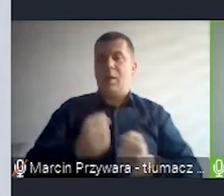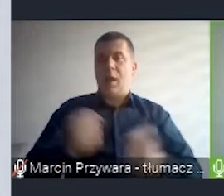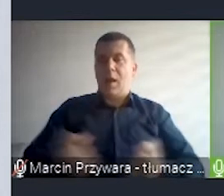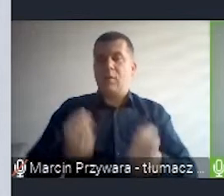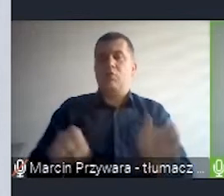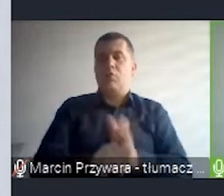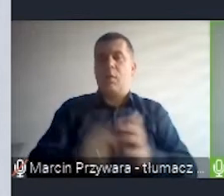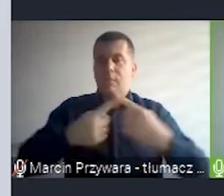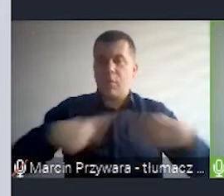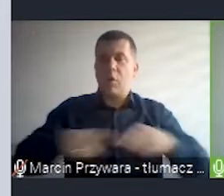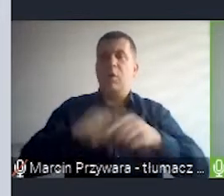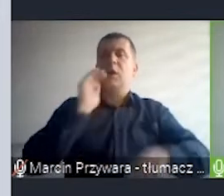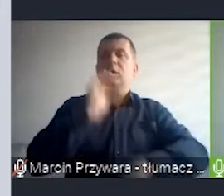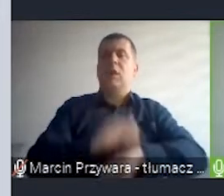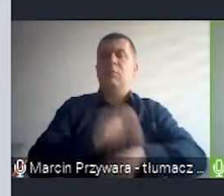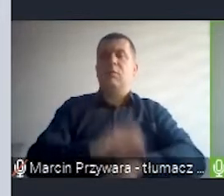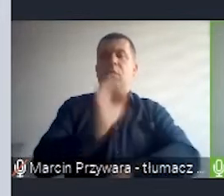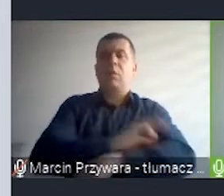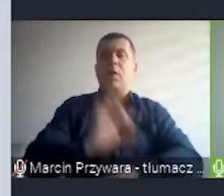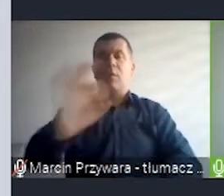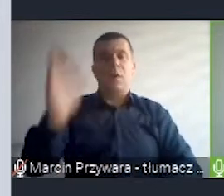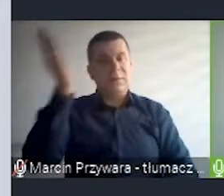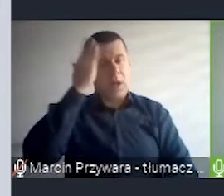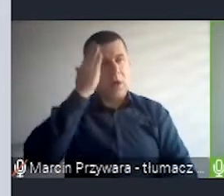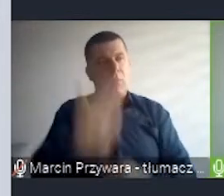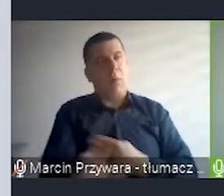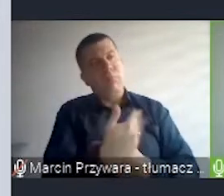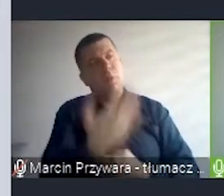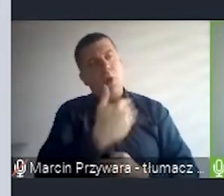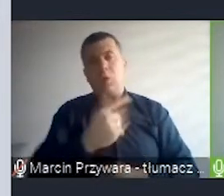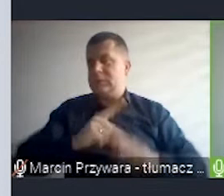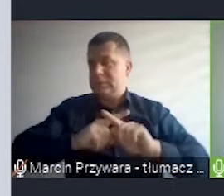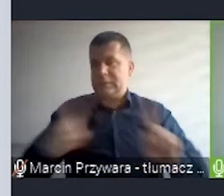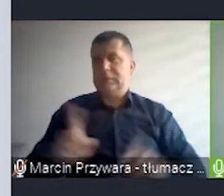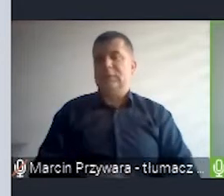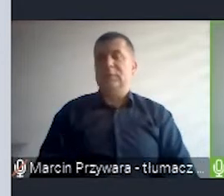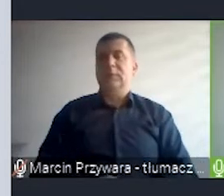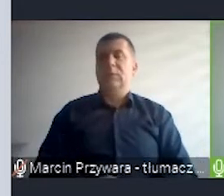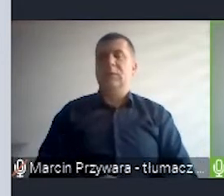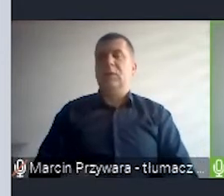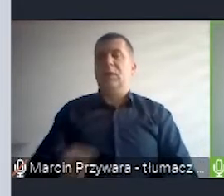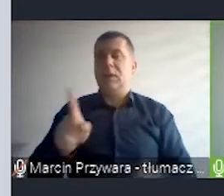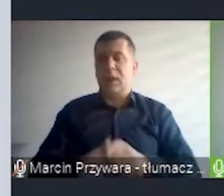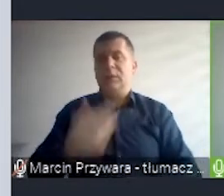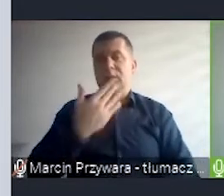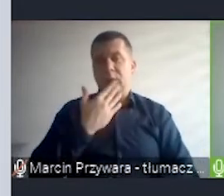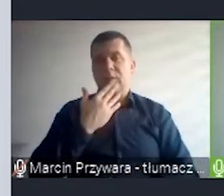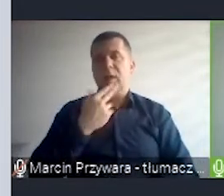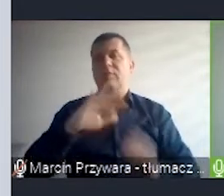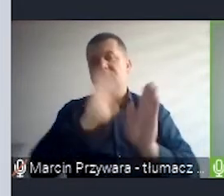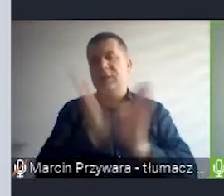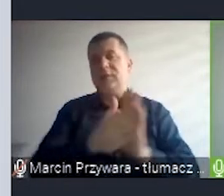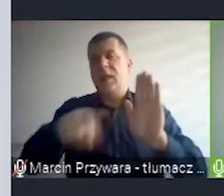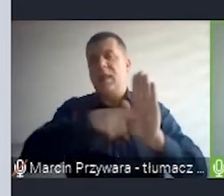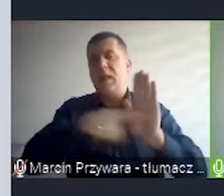wykonania zamówień w projekcie swoich znajomych. Oczywiście mówią o wszystkich negatywnych,